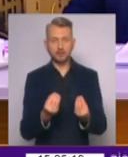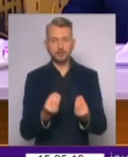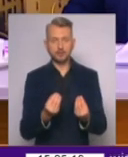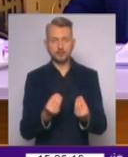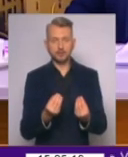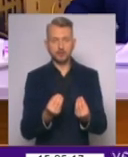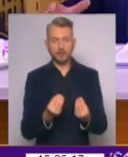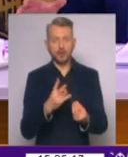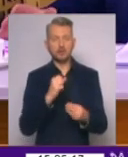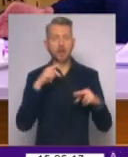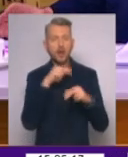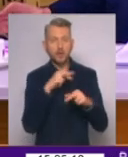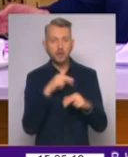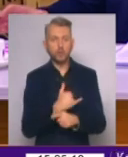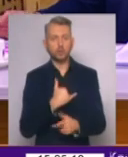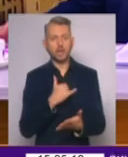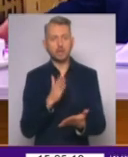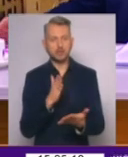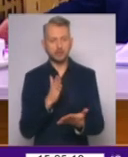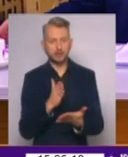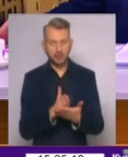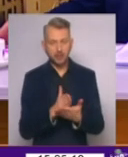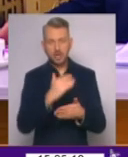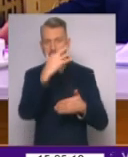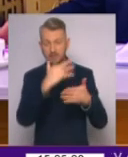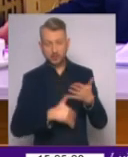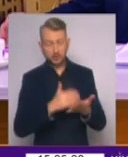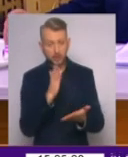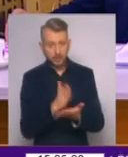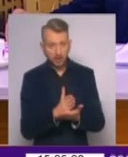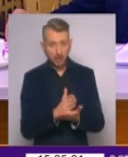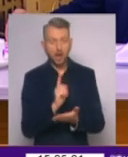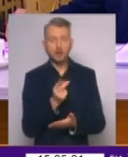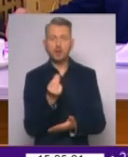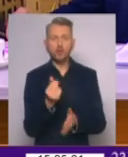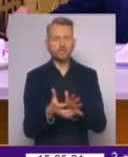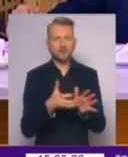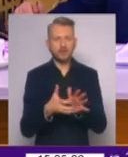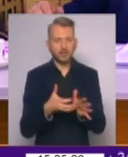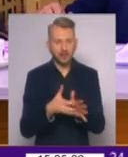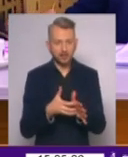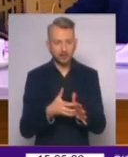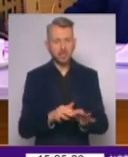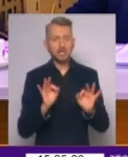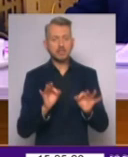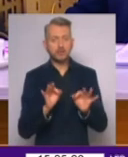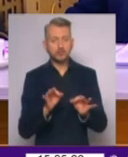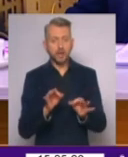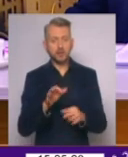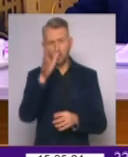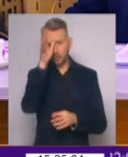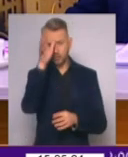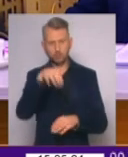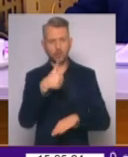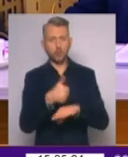на жаль, на сьогоднішній день, на ліки у нас є, список є, але коштів не вистачає. І, звичайно, розумний головний лікар,